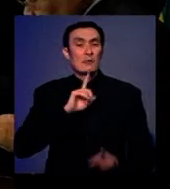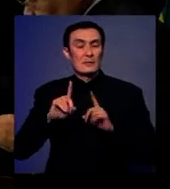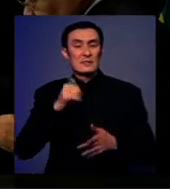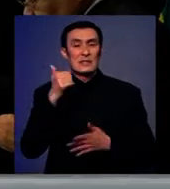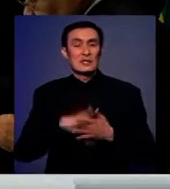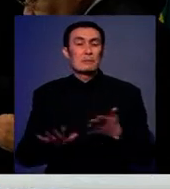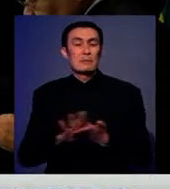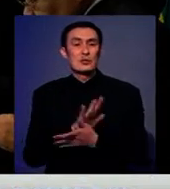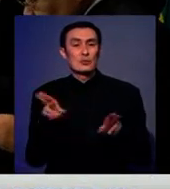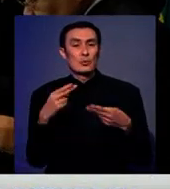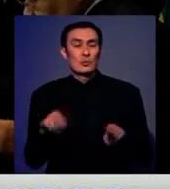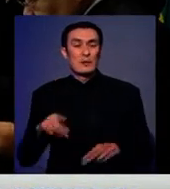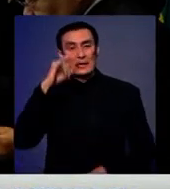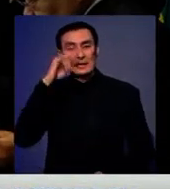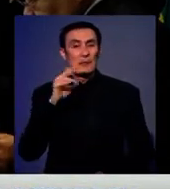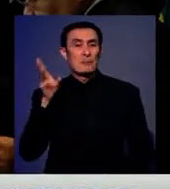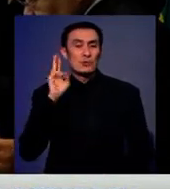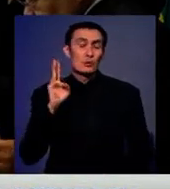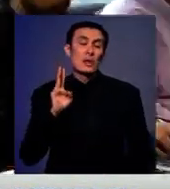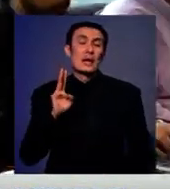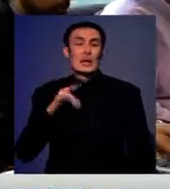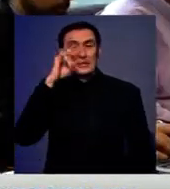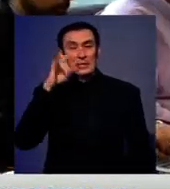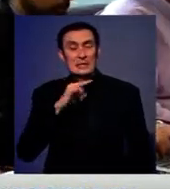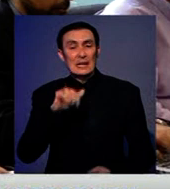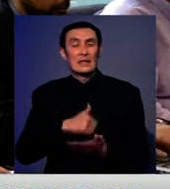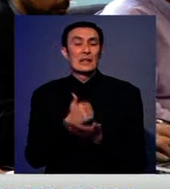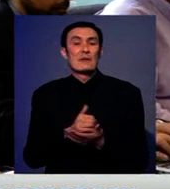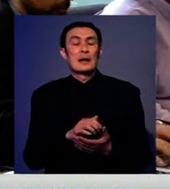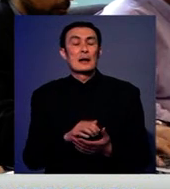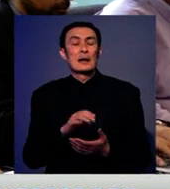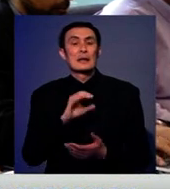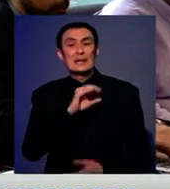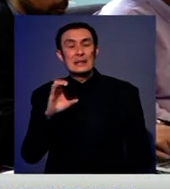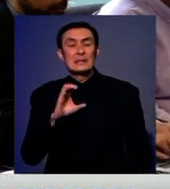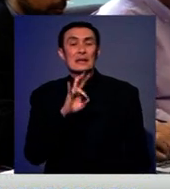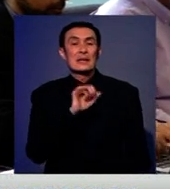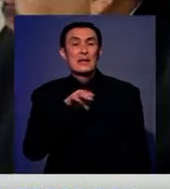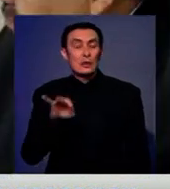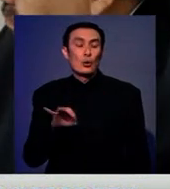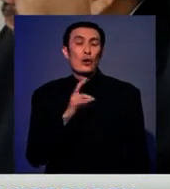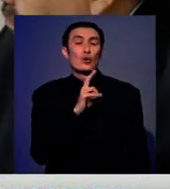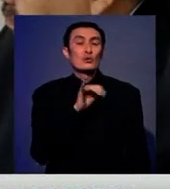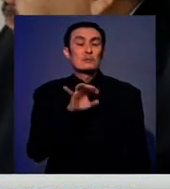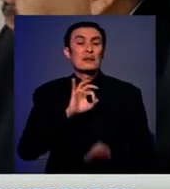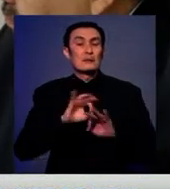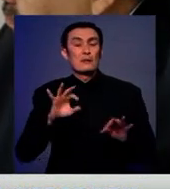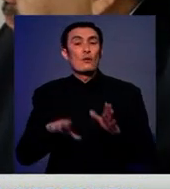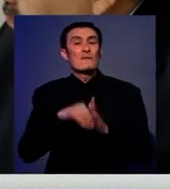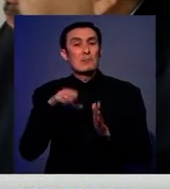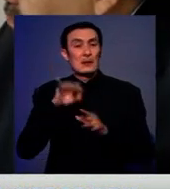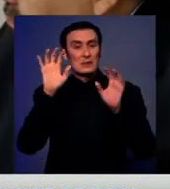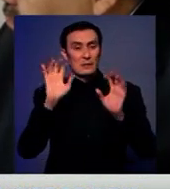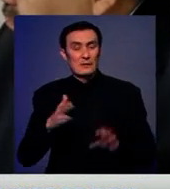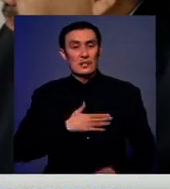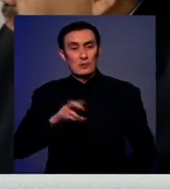столичном пресс-клубе посол Казахстана в Бельгии и Люксембурге, глава миссии в ЕС и при НАТО Айгуль Куспан проинформировала о выборном